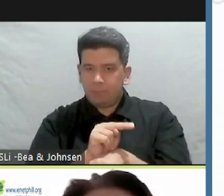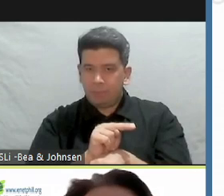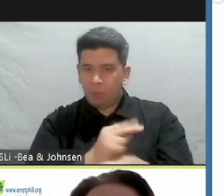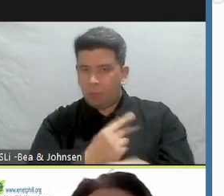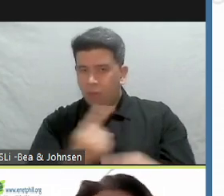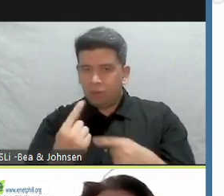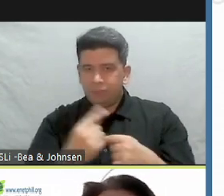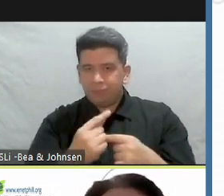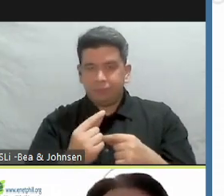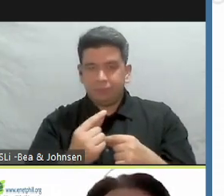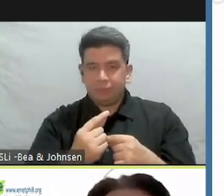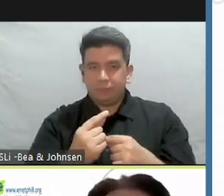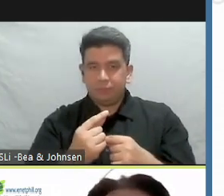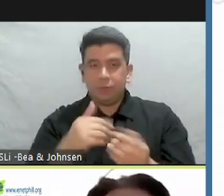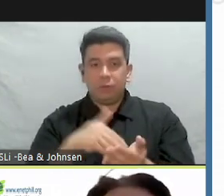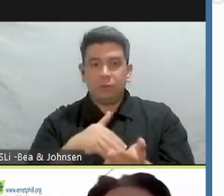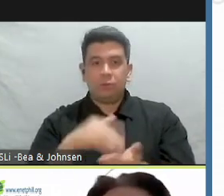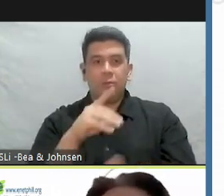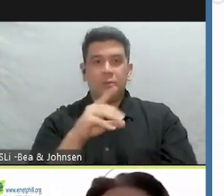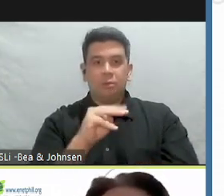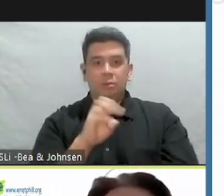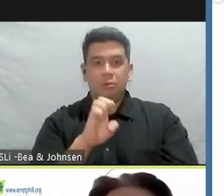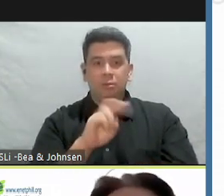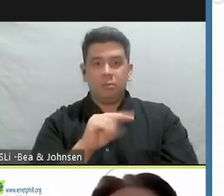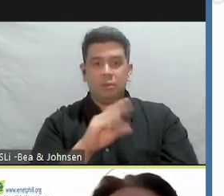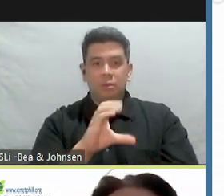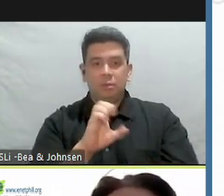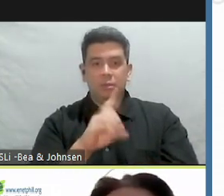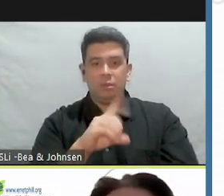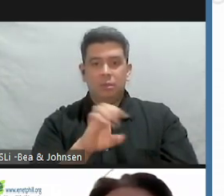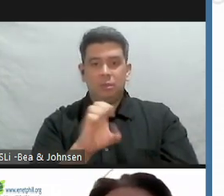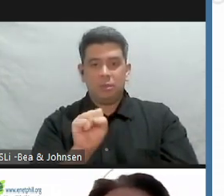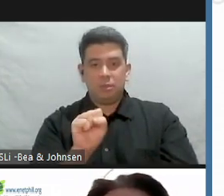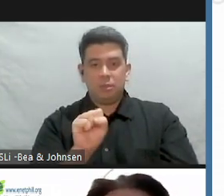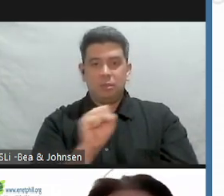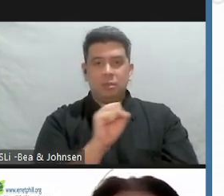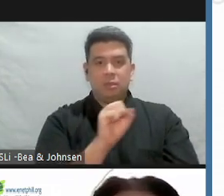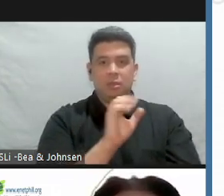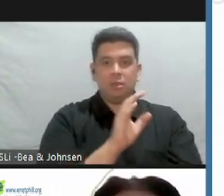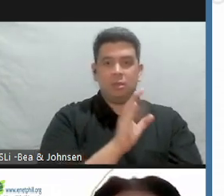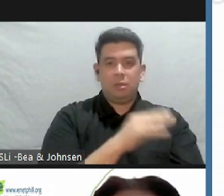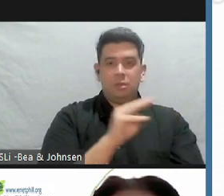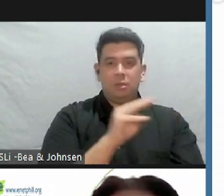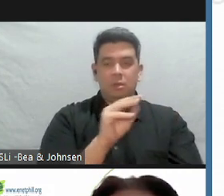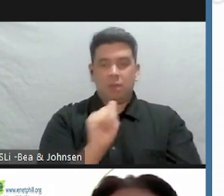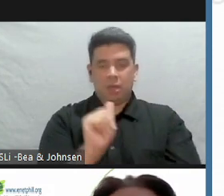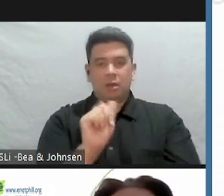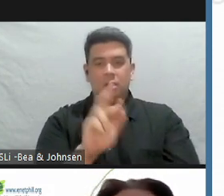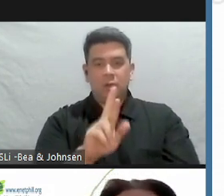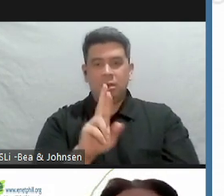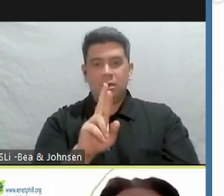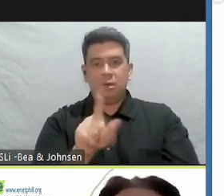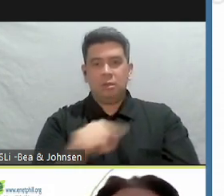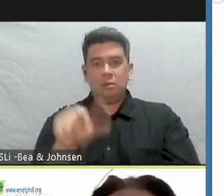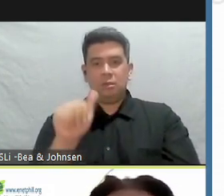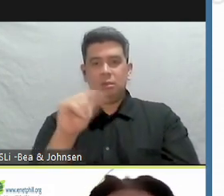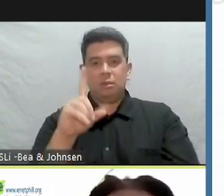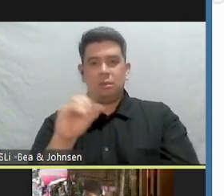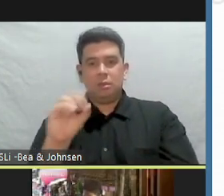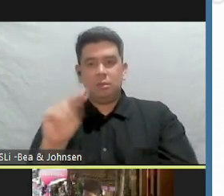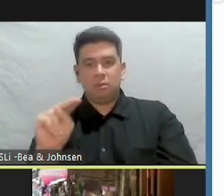Mercedes Arsadon. Hello po, Ma'am Sed. Magandang umaga po sa inyong lahat. Magandang umaga